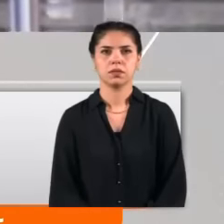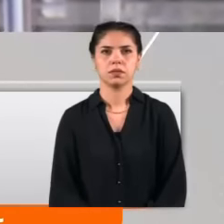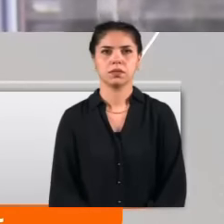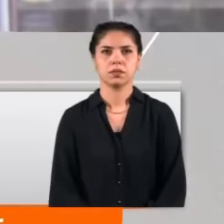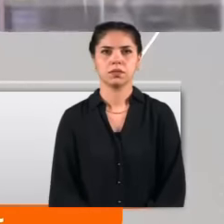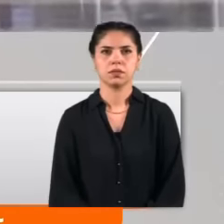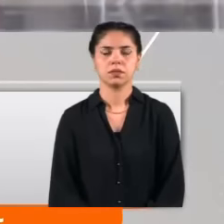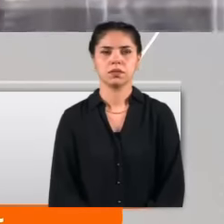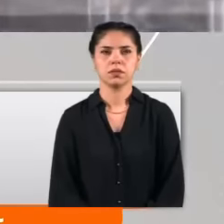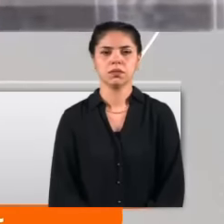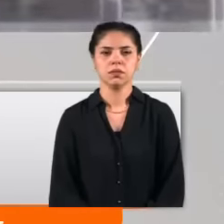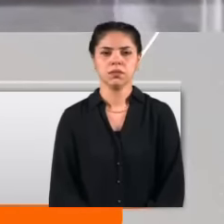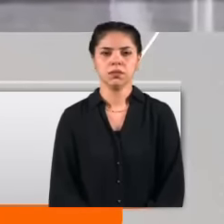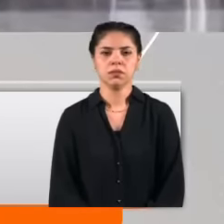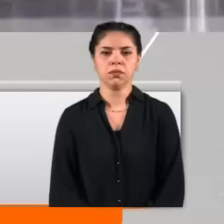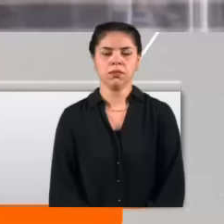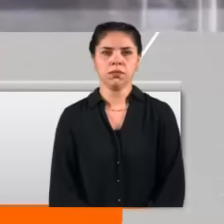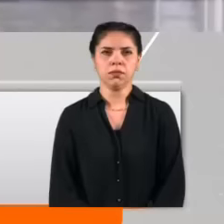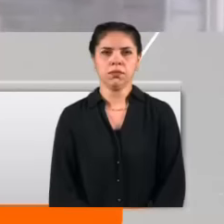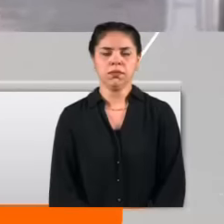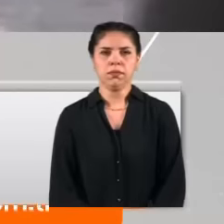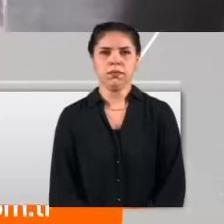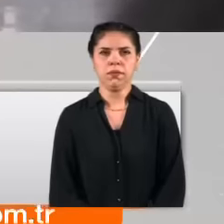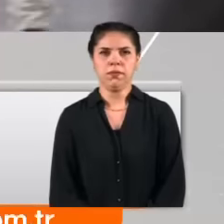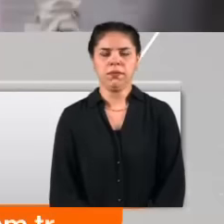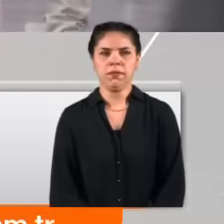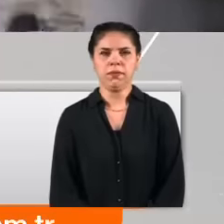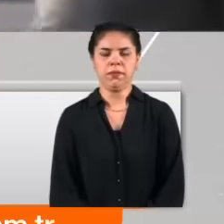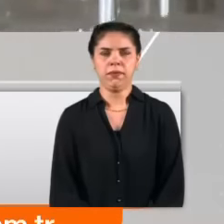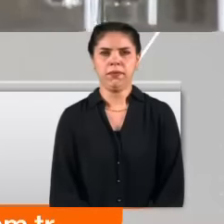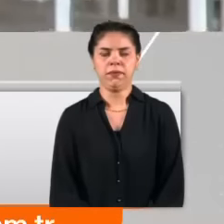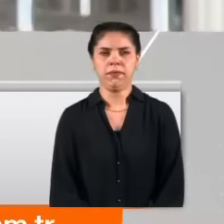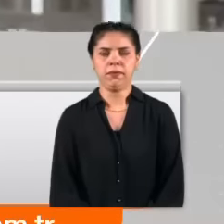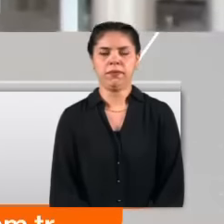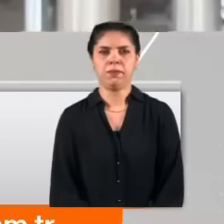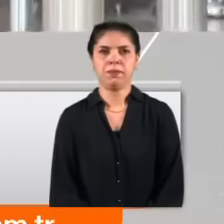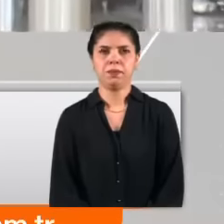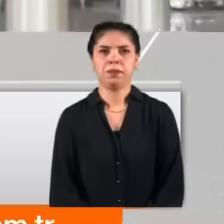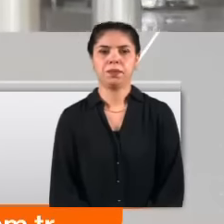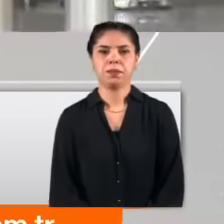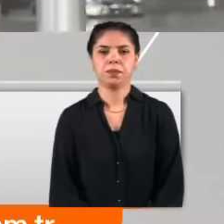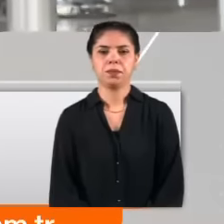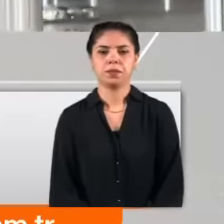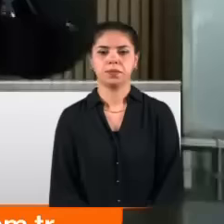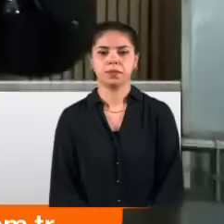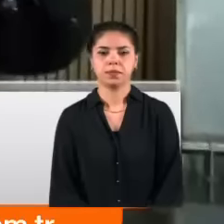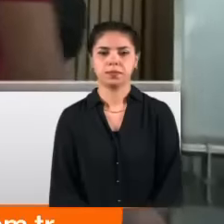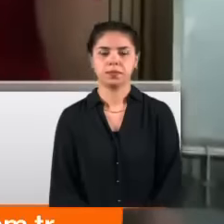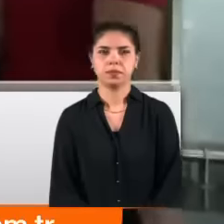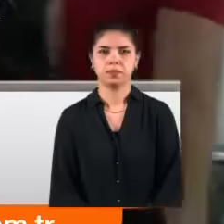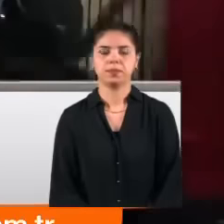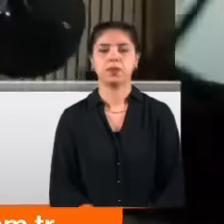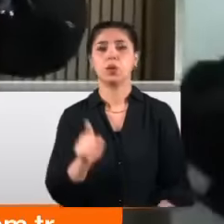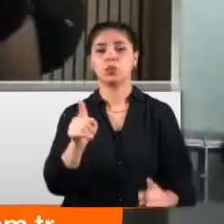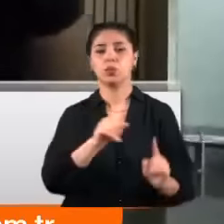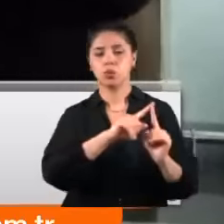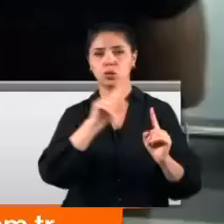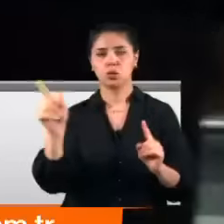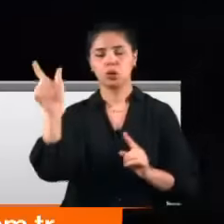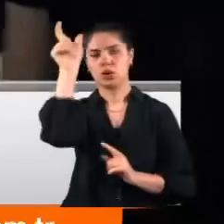müdahaleyle beraber buradaki aksaklığın önemli bir bölümünü atlattığımızı söyleyebilirim. Süreçten Türkiye